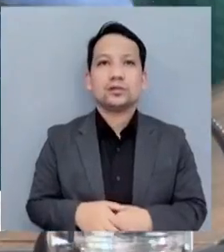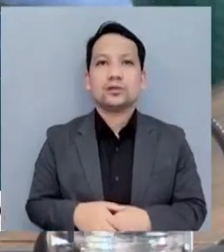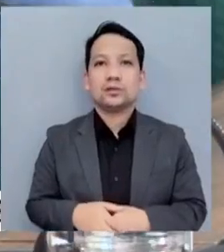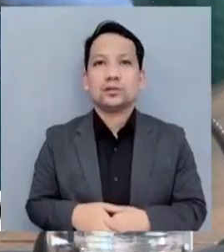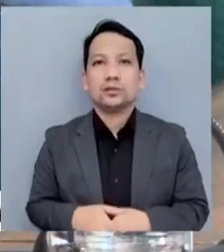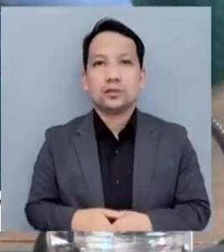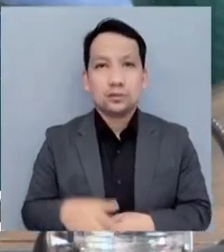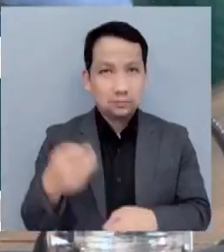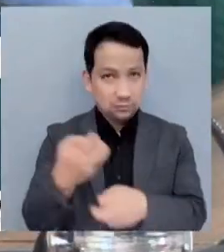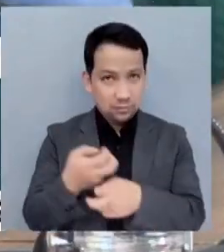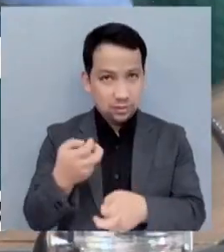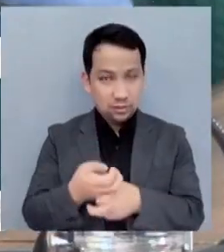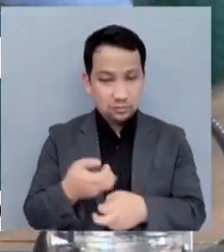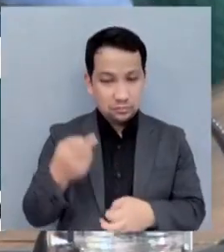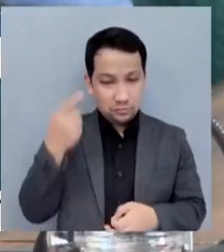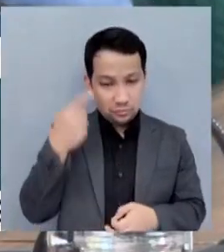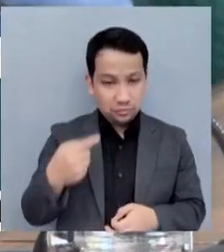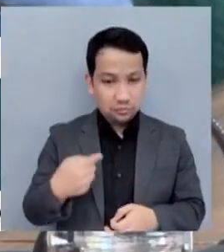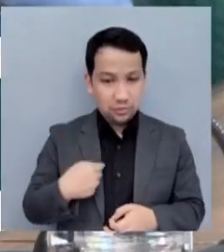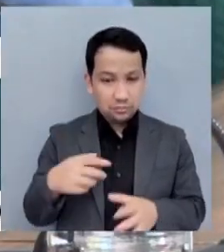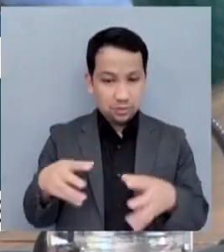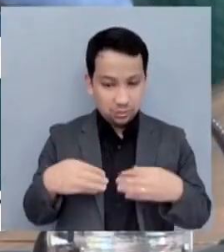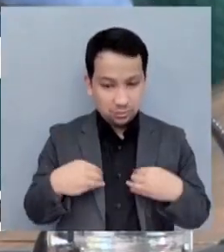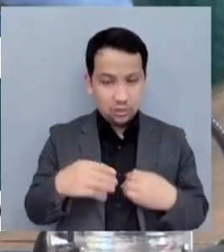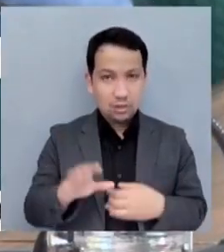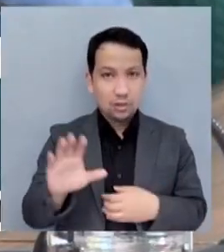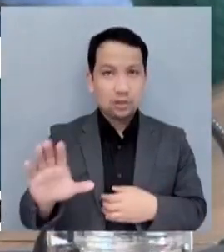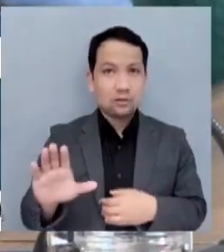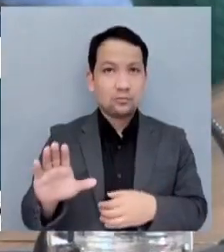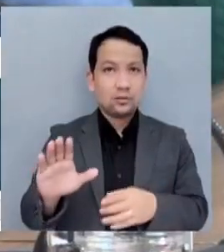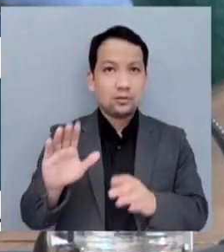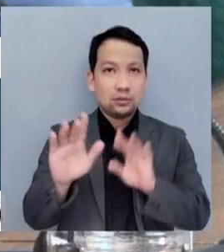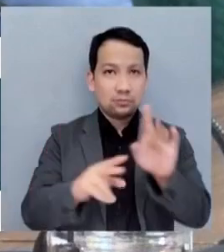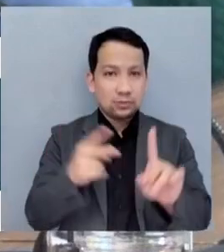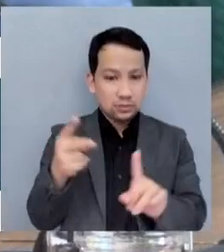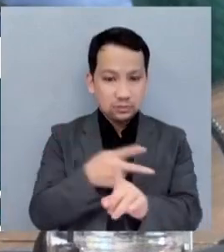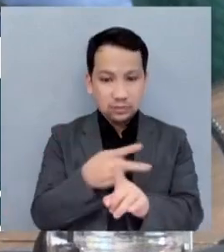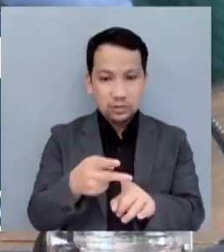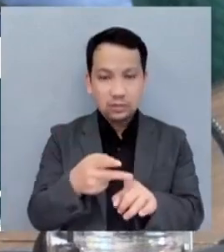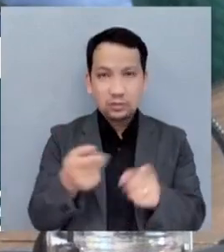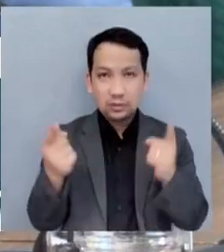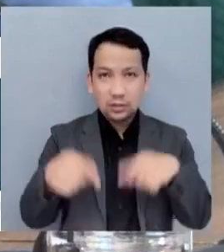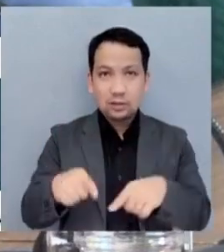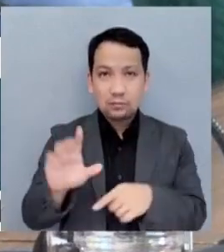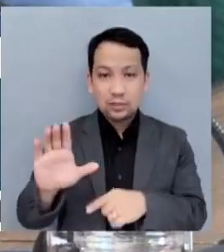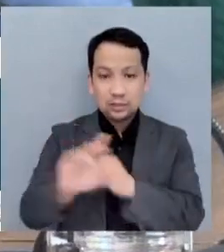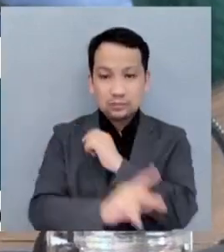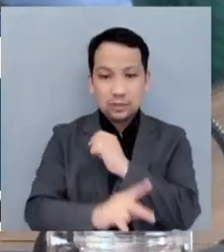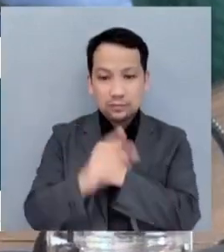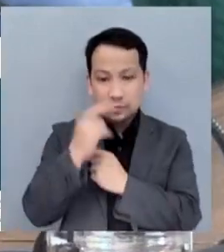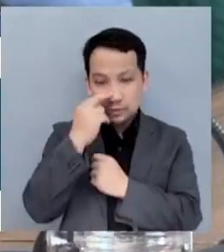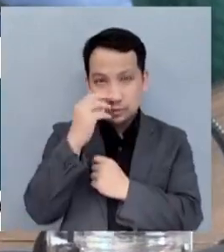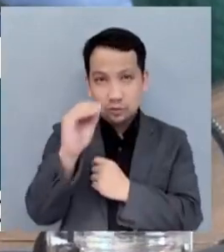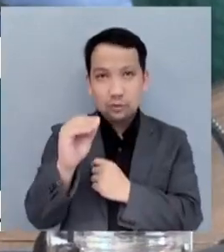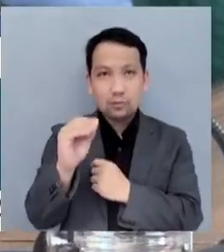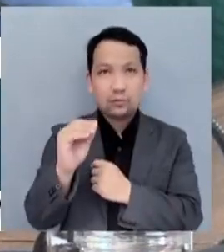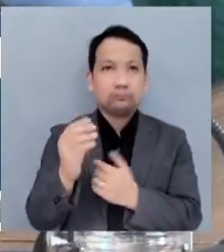Mahirap para sa akin tanggapin na ang karahasang nagaganap sa probinsya ng Negros Oriental ay